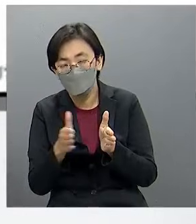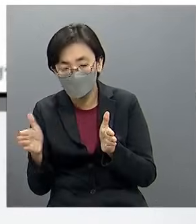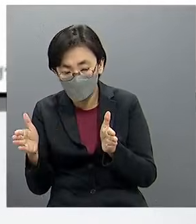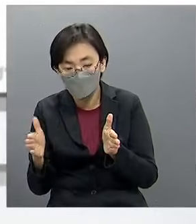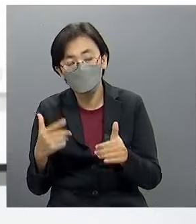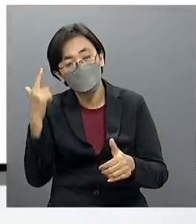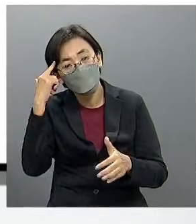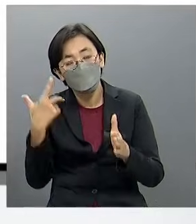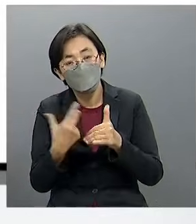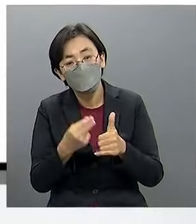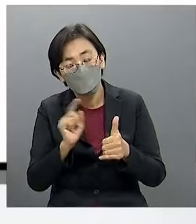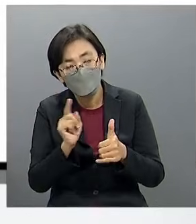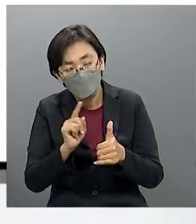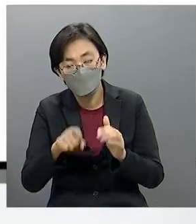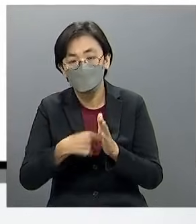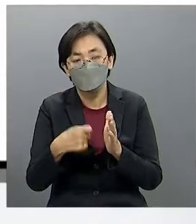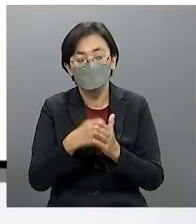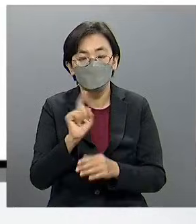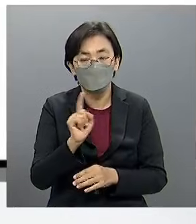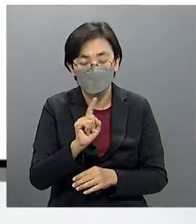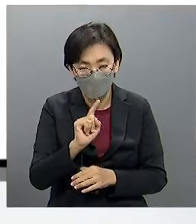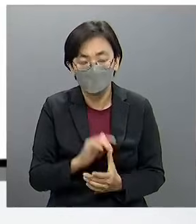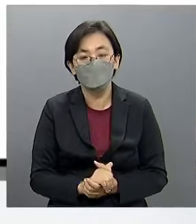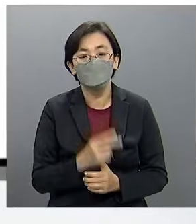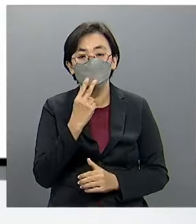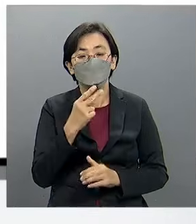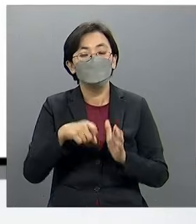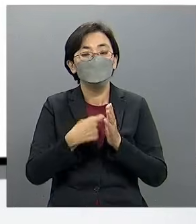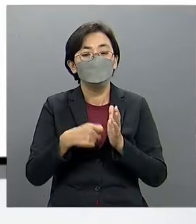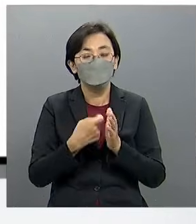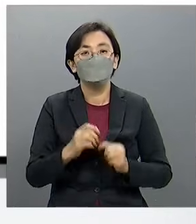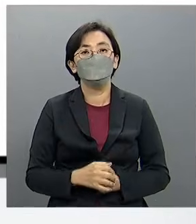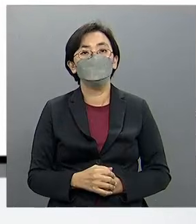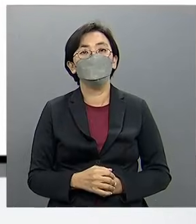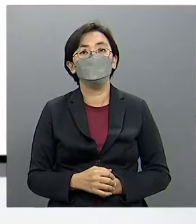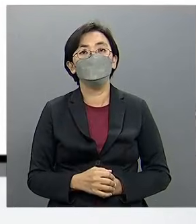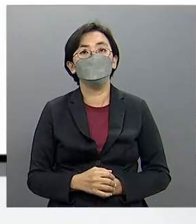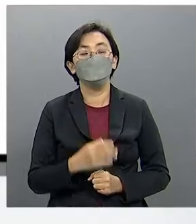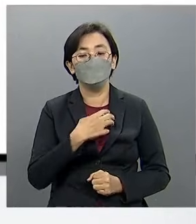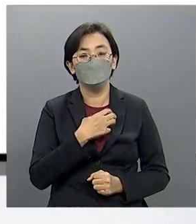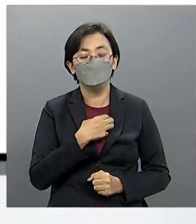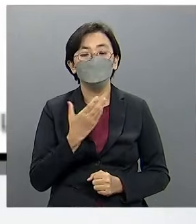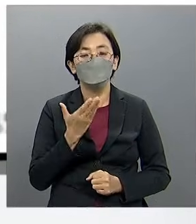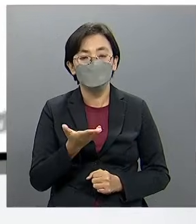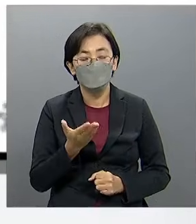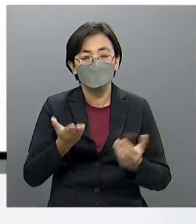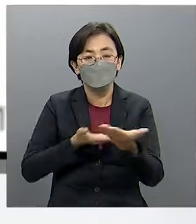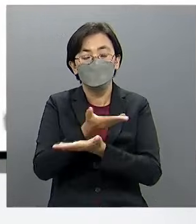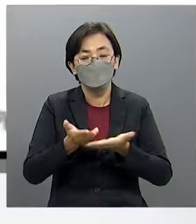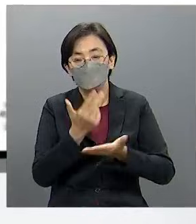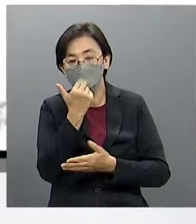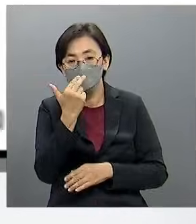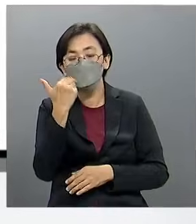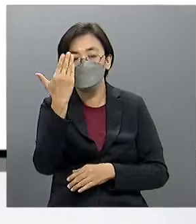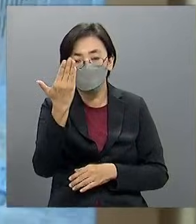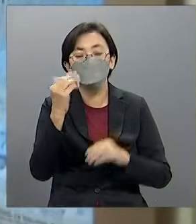ลใดต้องระวังเรื่องผลข้างเคียงหรือไม่ดังนั้นจึงอยากจะขอให้ไตร่ตรองให้ดีก่อนตัดสินใจค่ะ